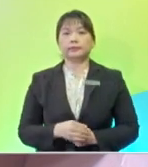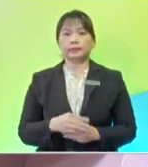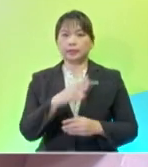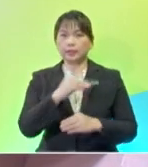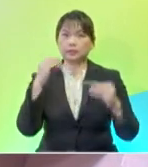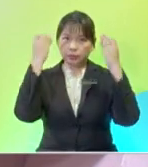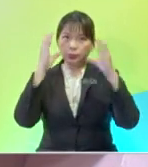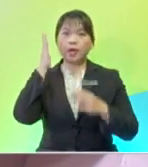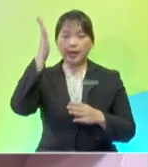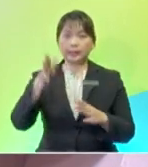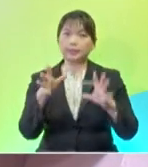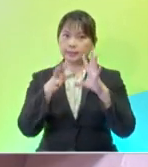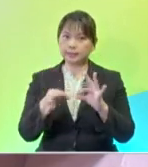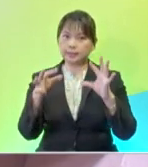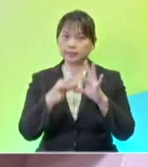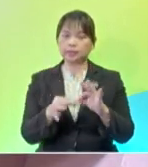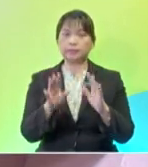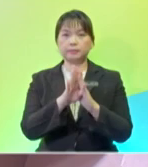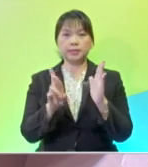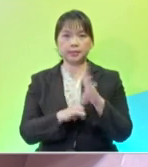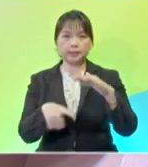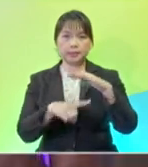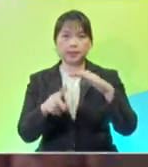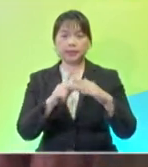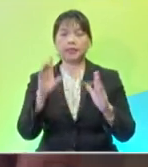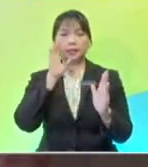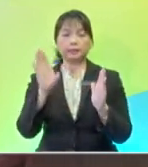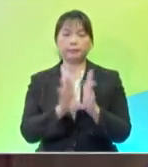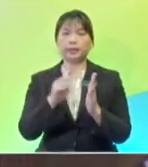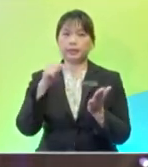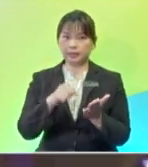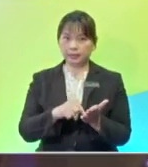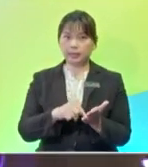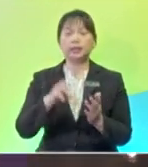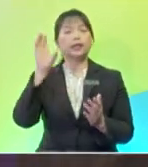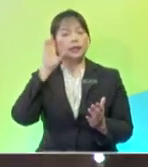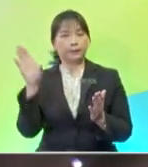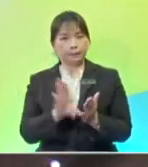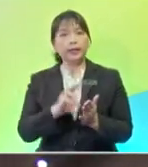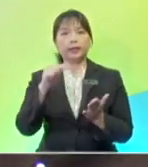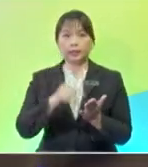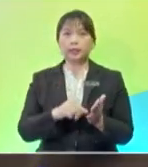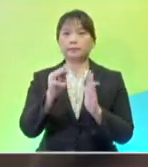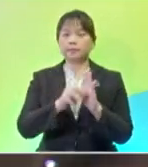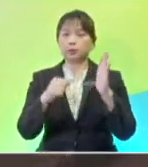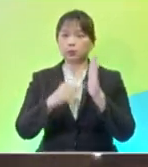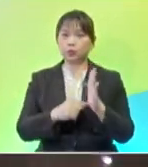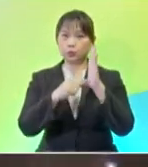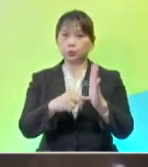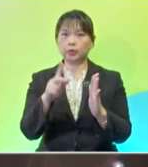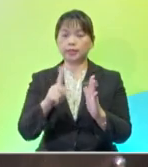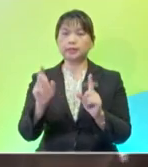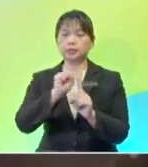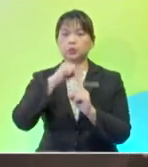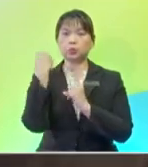satu gambar nih oke gambar ini menunjukkan situasi hari